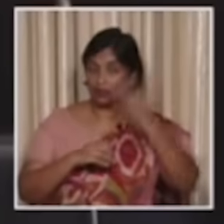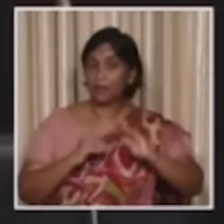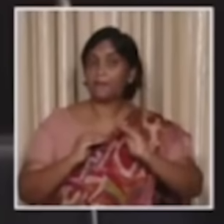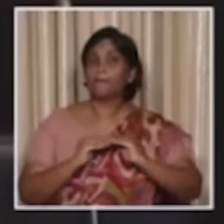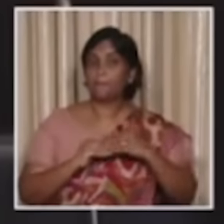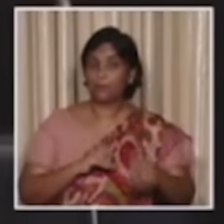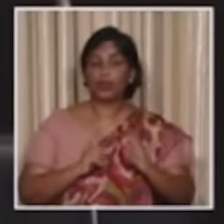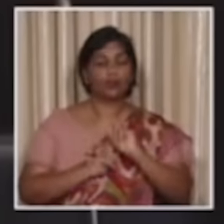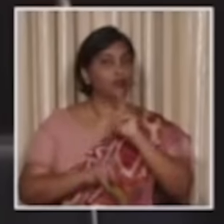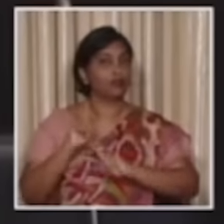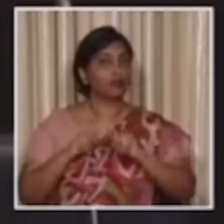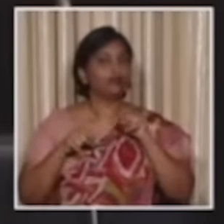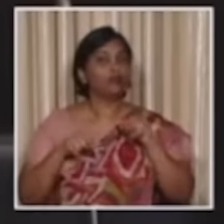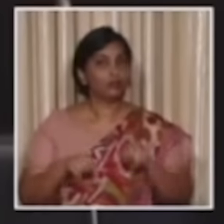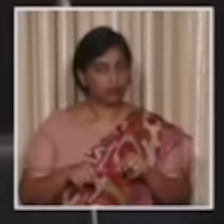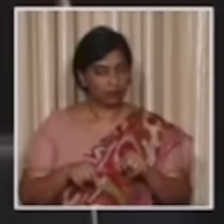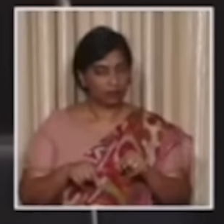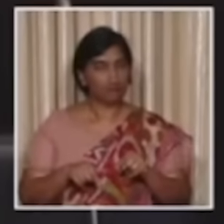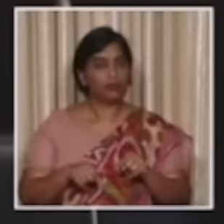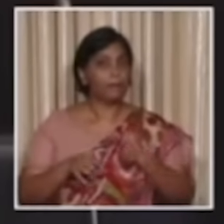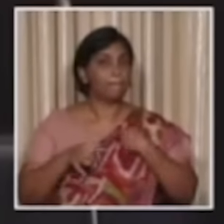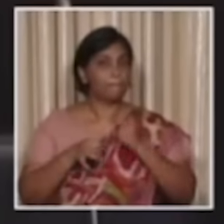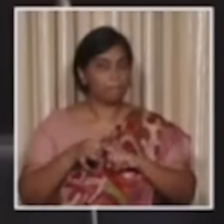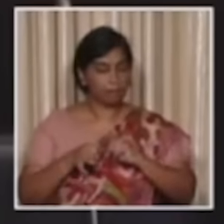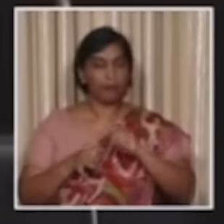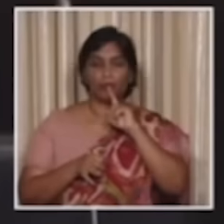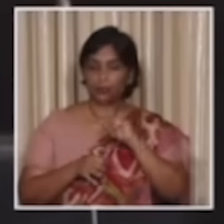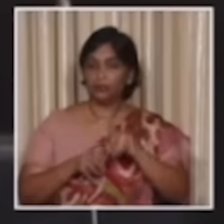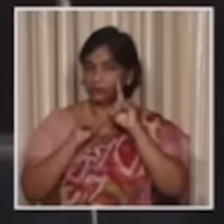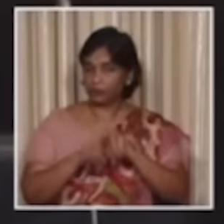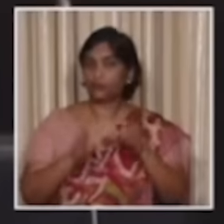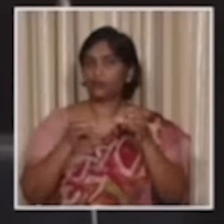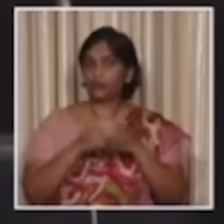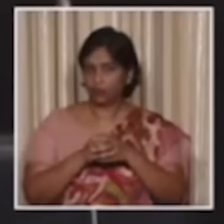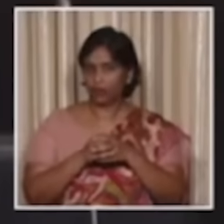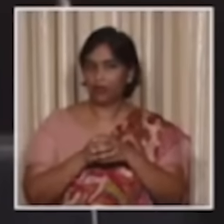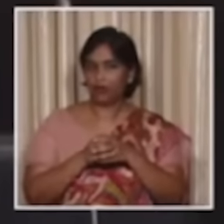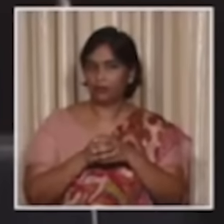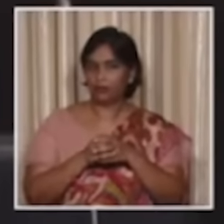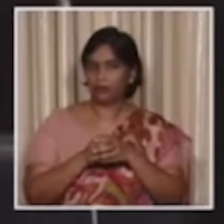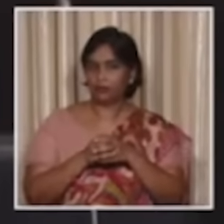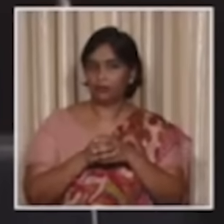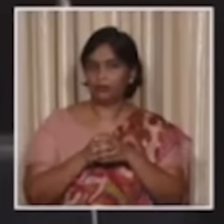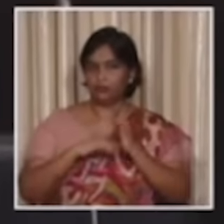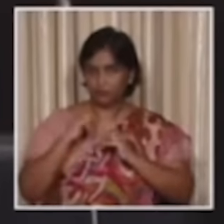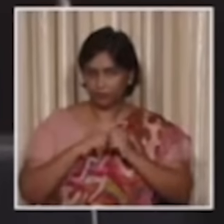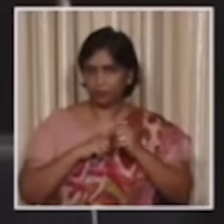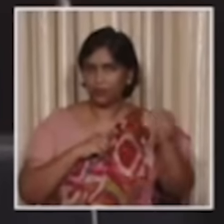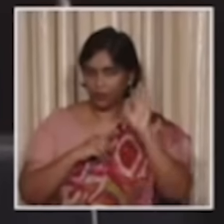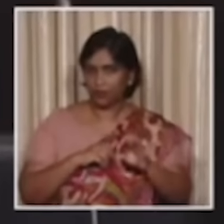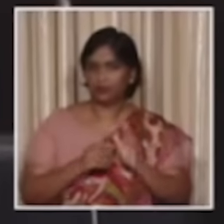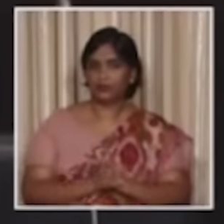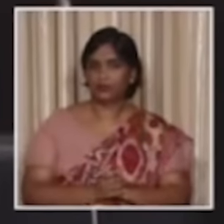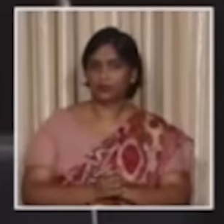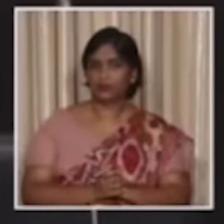පස්සේ මේ පාර්ලිමේන්තුවෙත් ප්‍රශ්නයක් ඇහුවා මෙවැනි කණ්ඩායමක් ක්‍රියාත්මක වෙනවද කියන එක